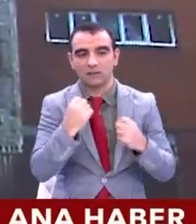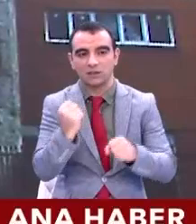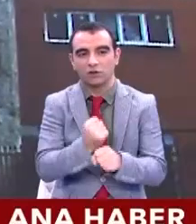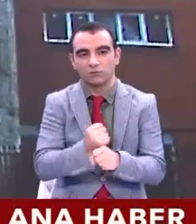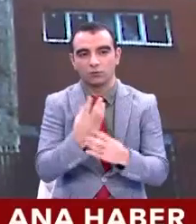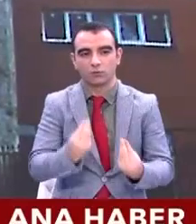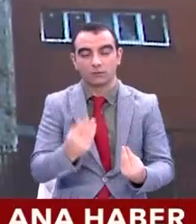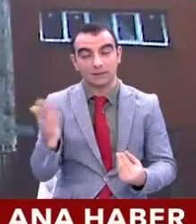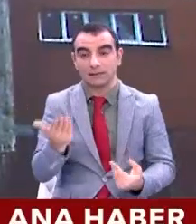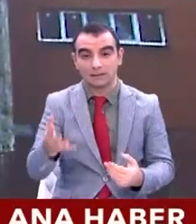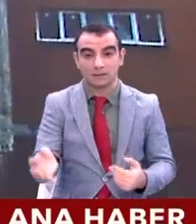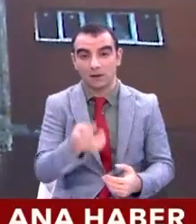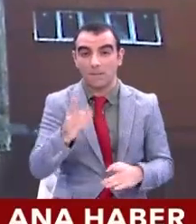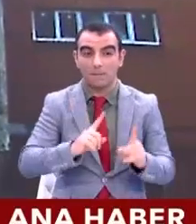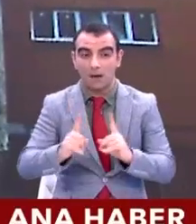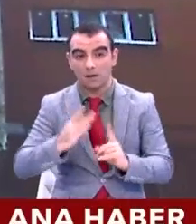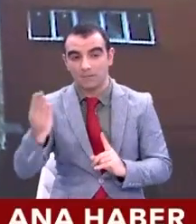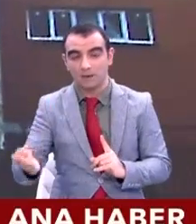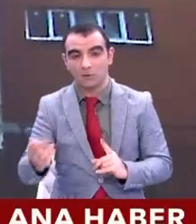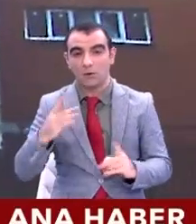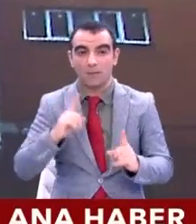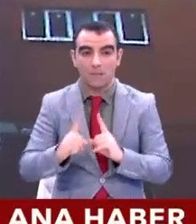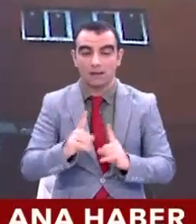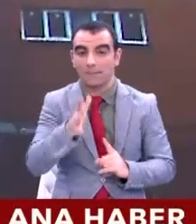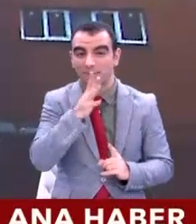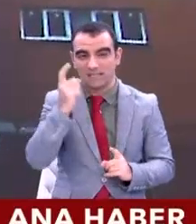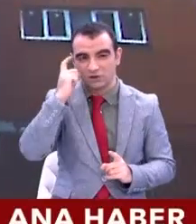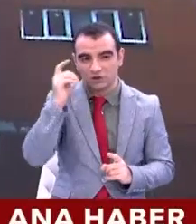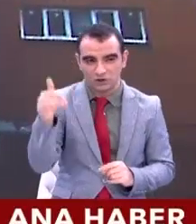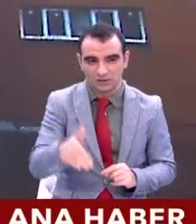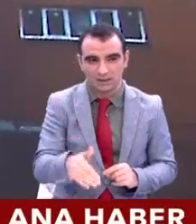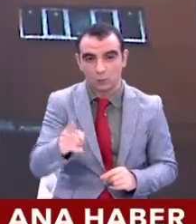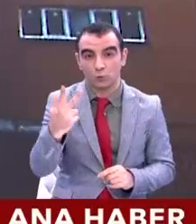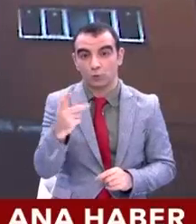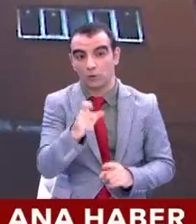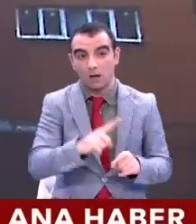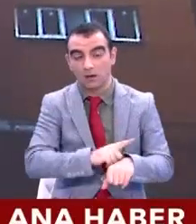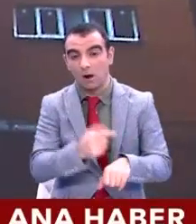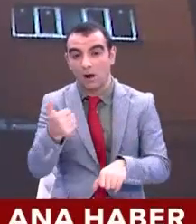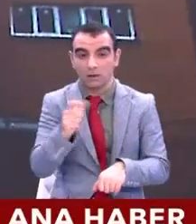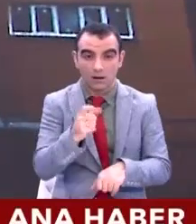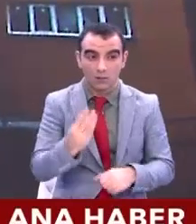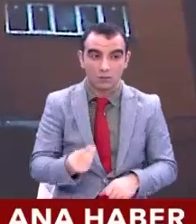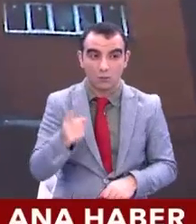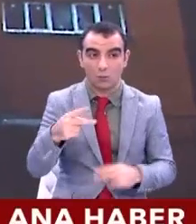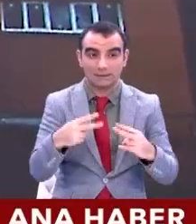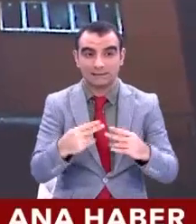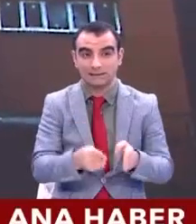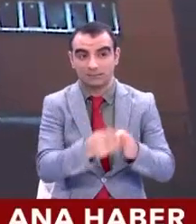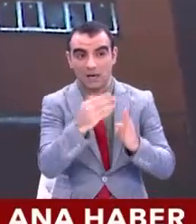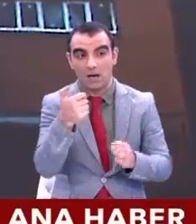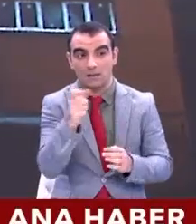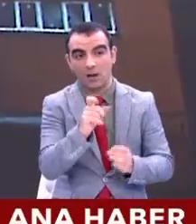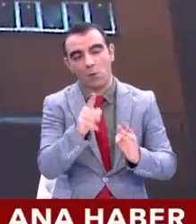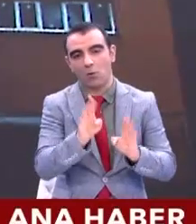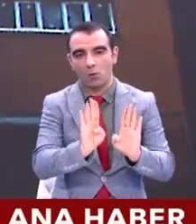Nasıl yıkacaksın iş mahkemeye gidiyor mahkemede bilir kişi geliyor O 3 ay sürüyor 6 ay sürüyor ve o riskli bina 6 ay